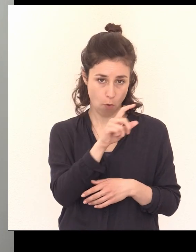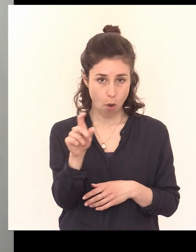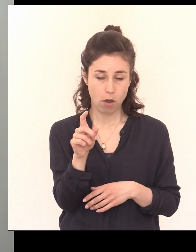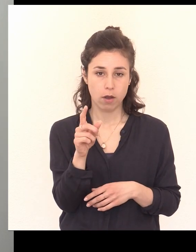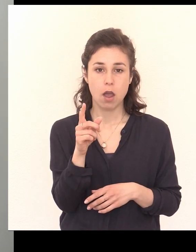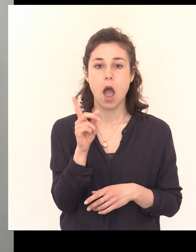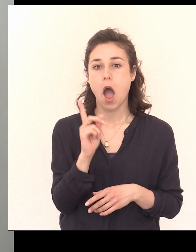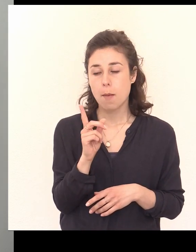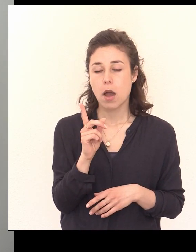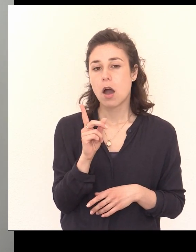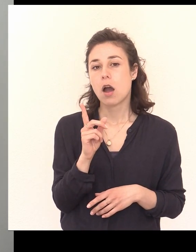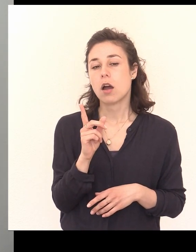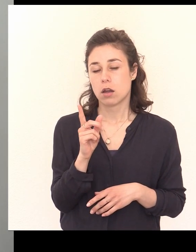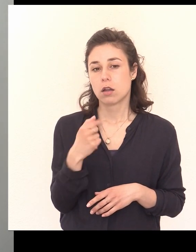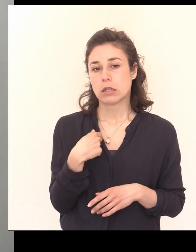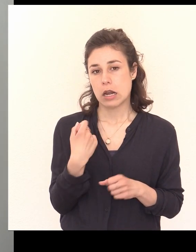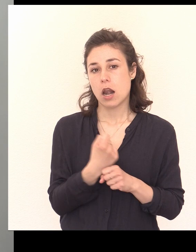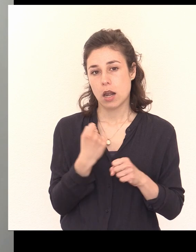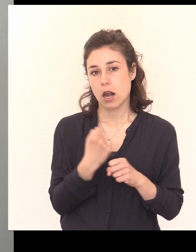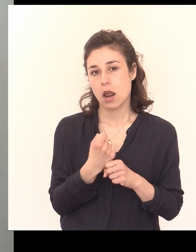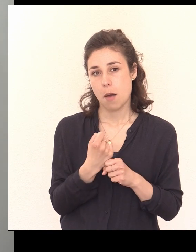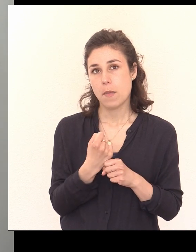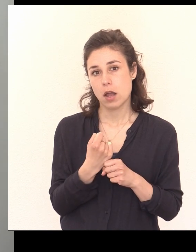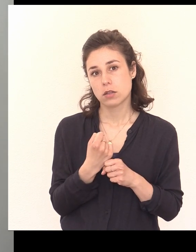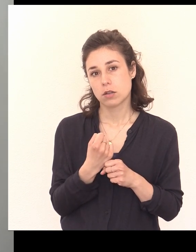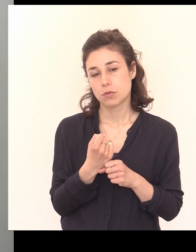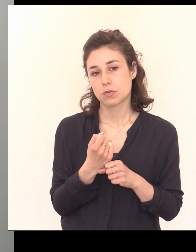Woche. Aber ich arbeite